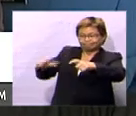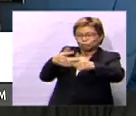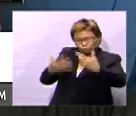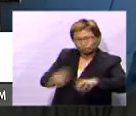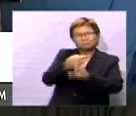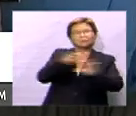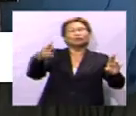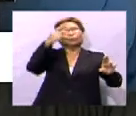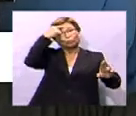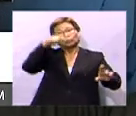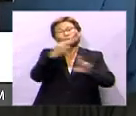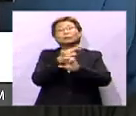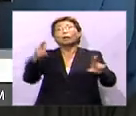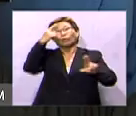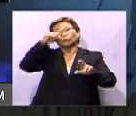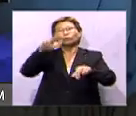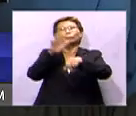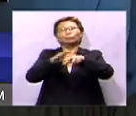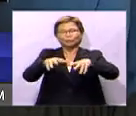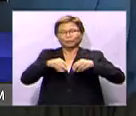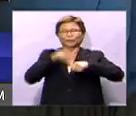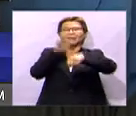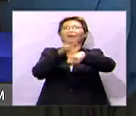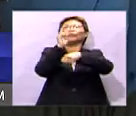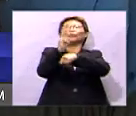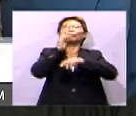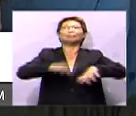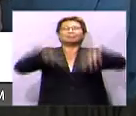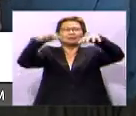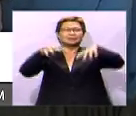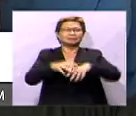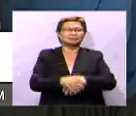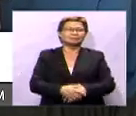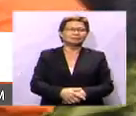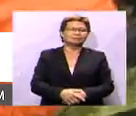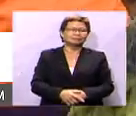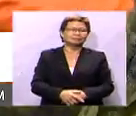menerima gelombang kedua. Dan dijangka bermula pada 8 bulan.